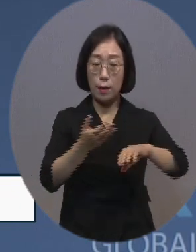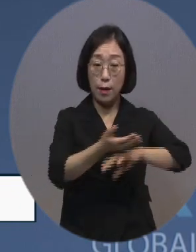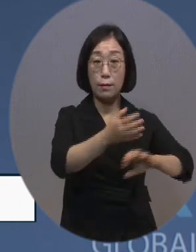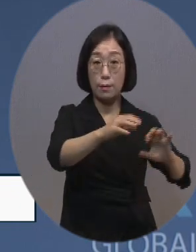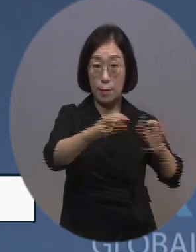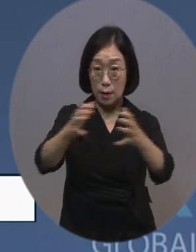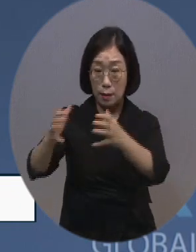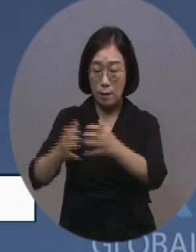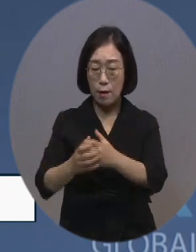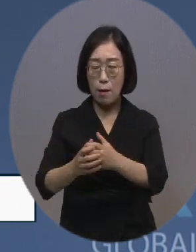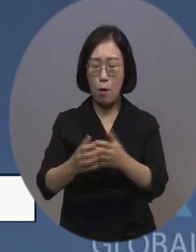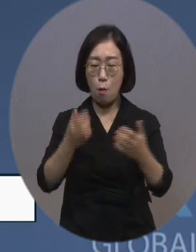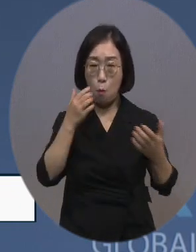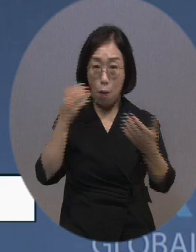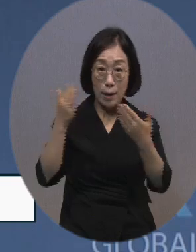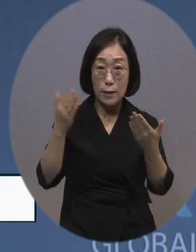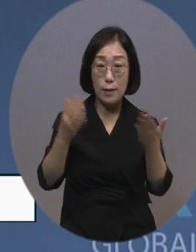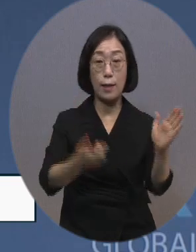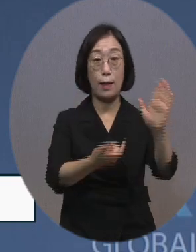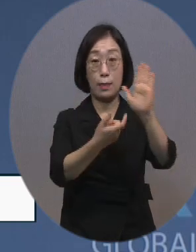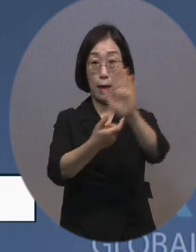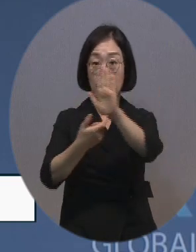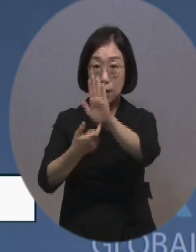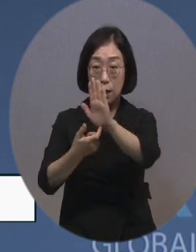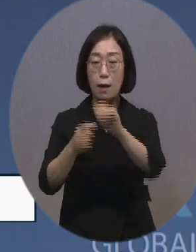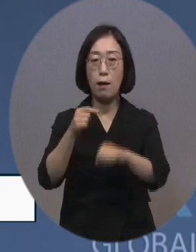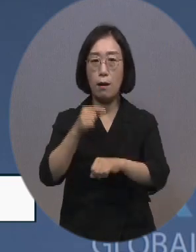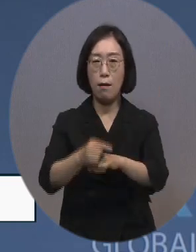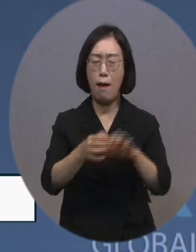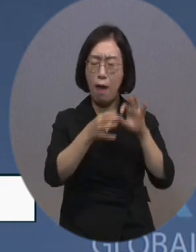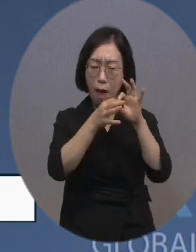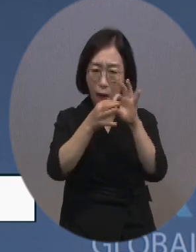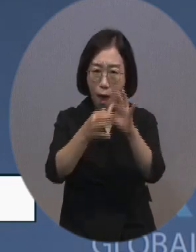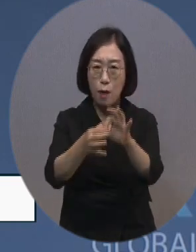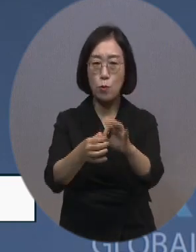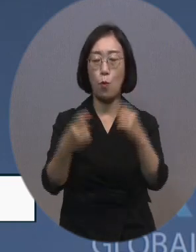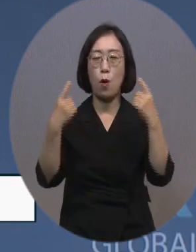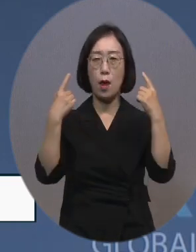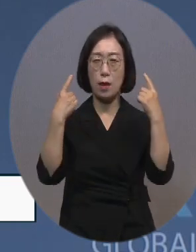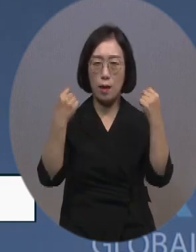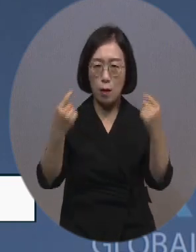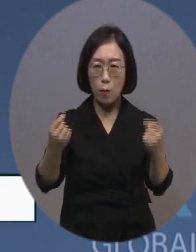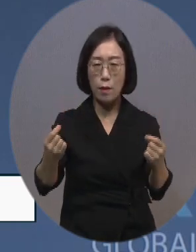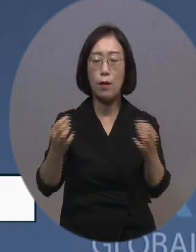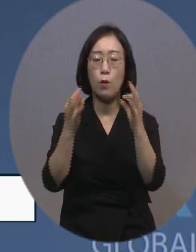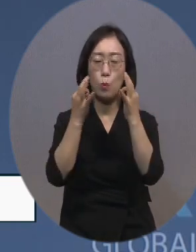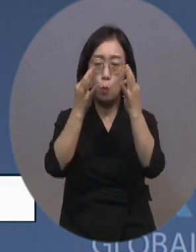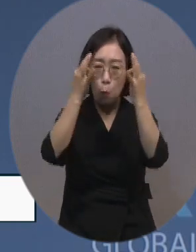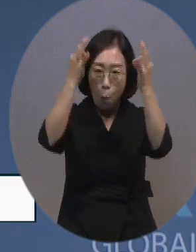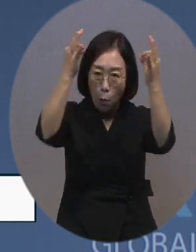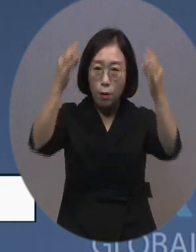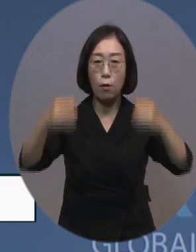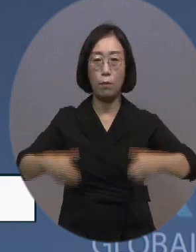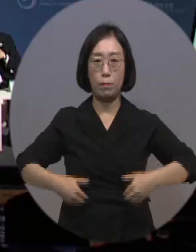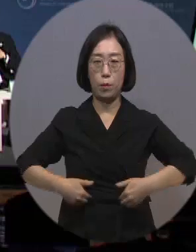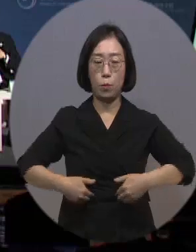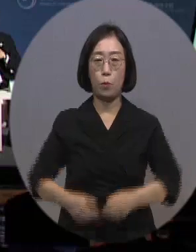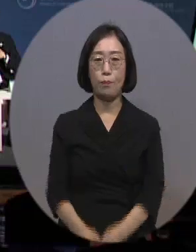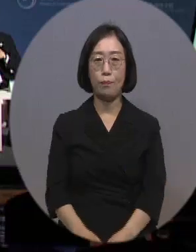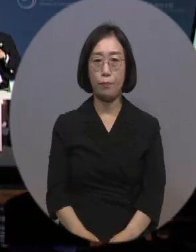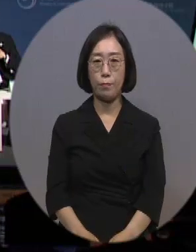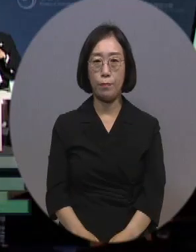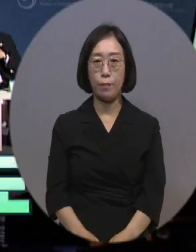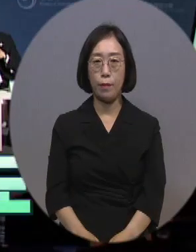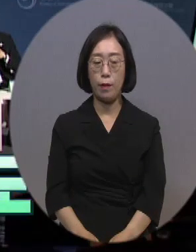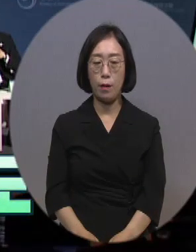주변국들에게 분명하게 인식시켜 나가는 지속적이고 일관된 노력이 필요합니다.